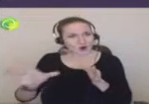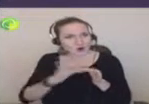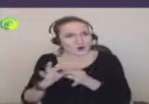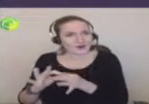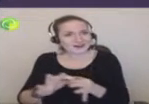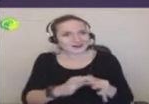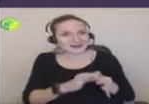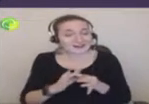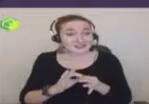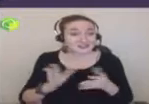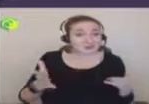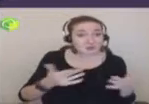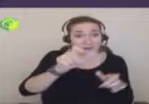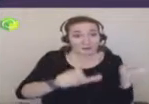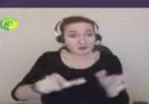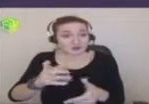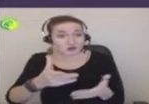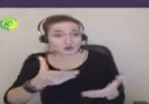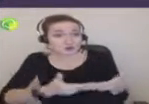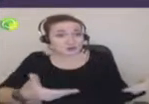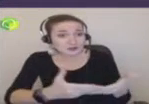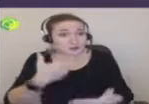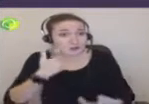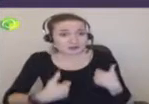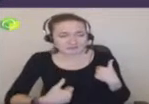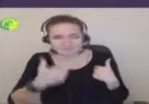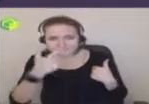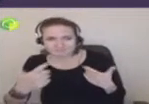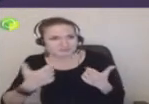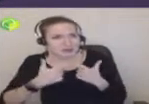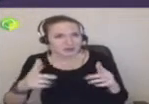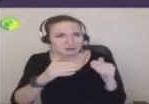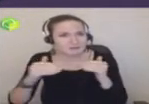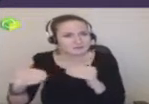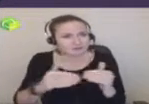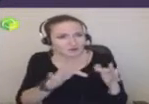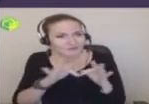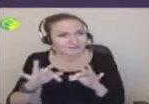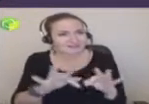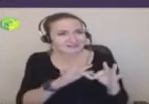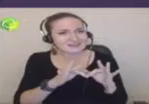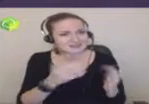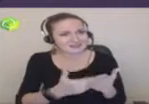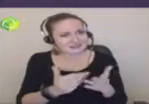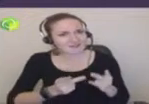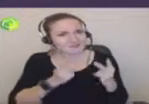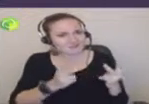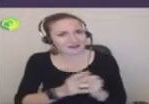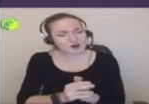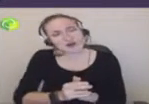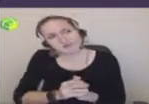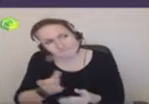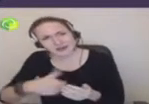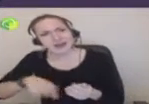un handicap, c'est l'expression de la liberté, de l'égalité, de la fraternité. Moi je voudrais ajouter aussi de la citoyenneté.